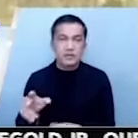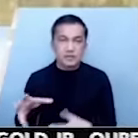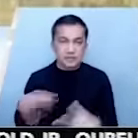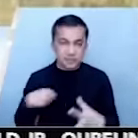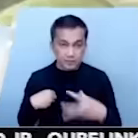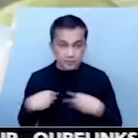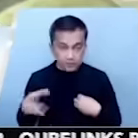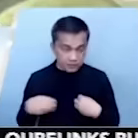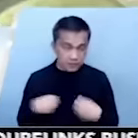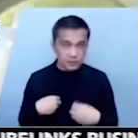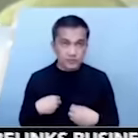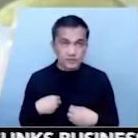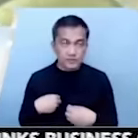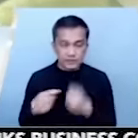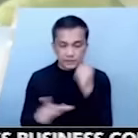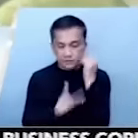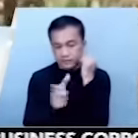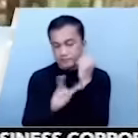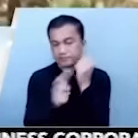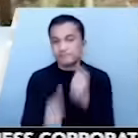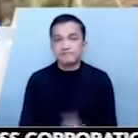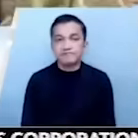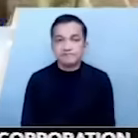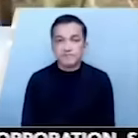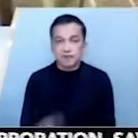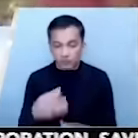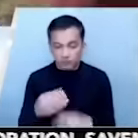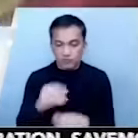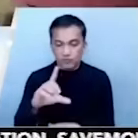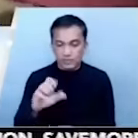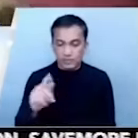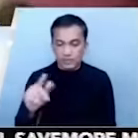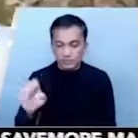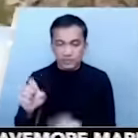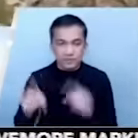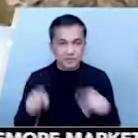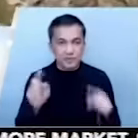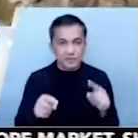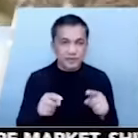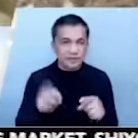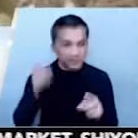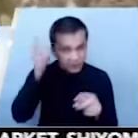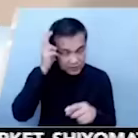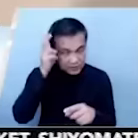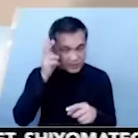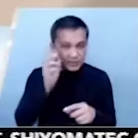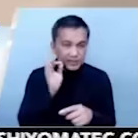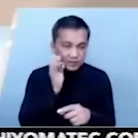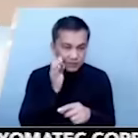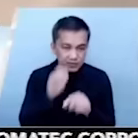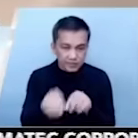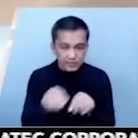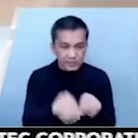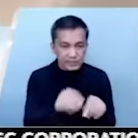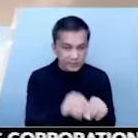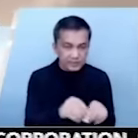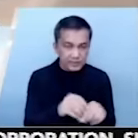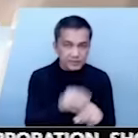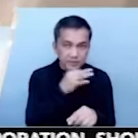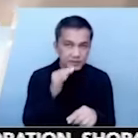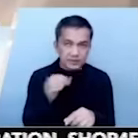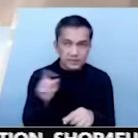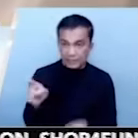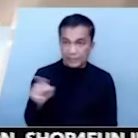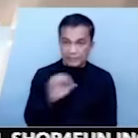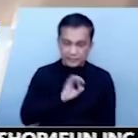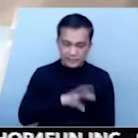sa leaves niya. Bukod sa lettuce, may iba't ibang gulay at prutas ding nakatanim sa farm. Ang kanilang kita,